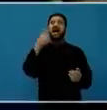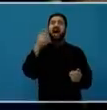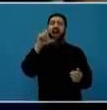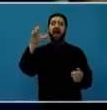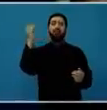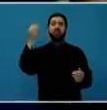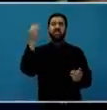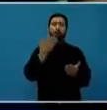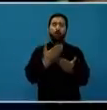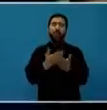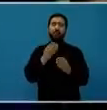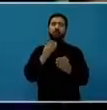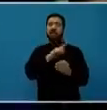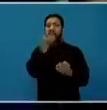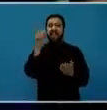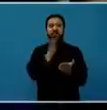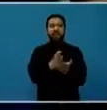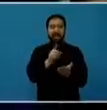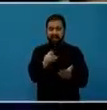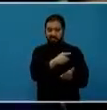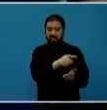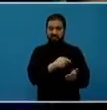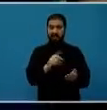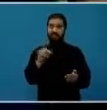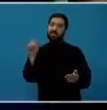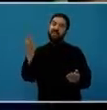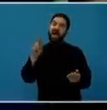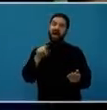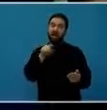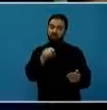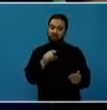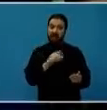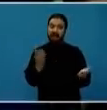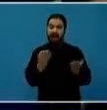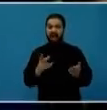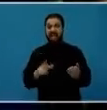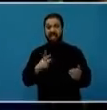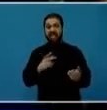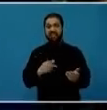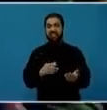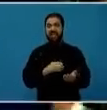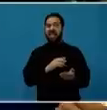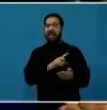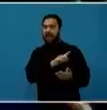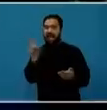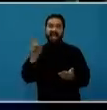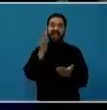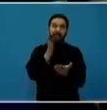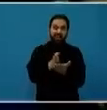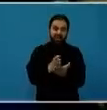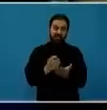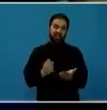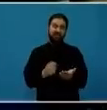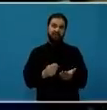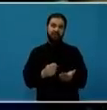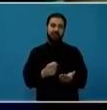cel care este direct implicat poate vedea puțin diferit. Și acest strigăt al celor din jurul